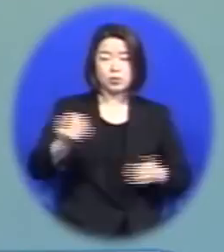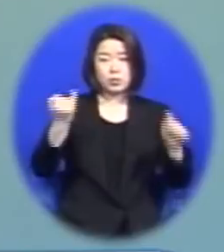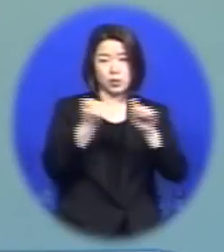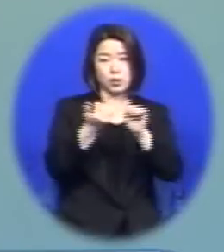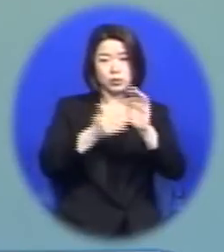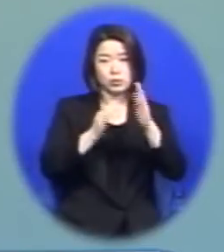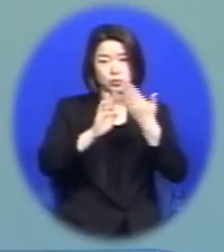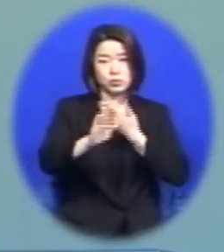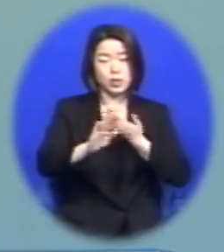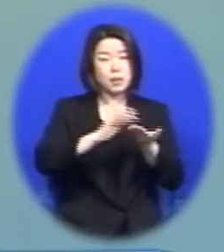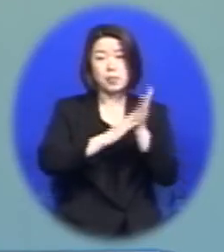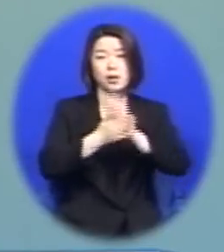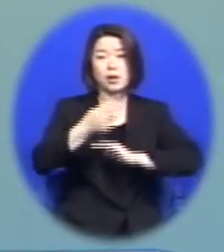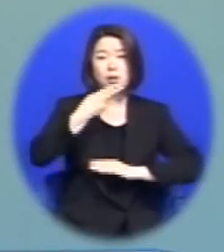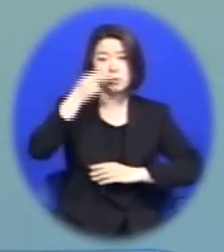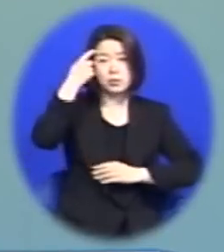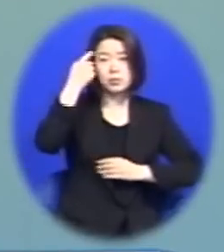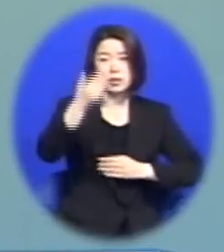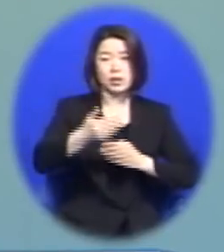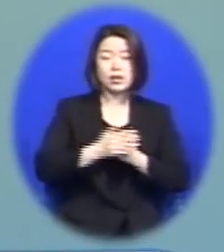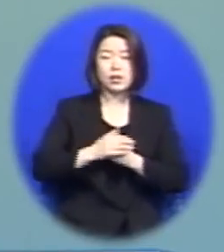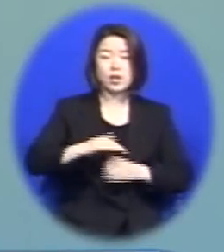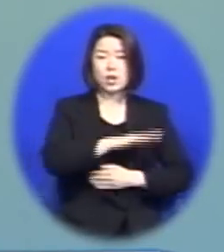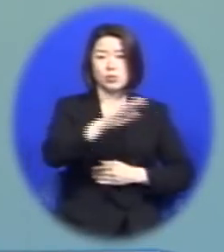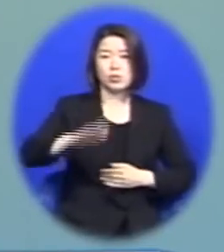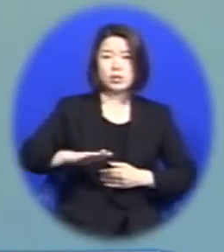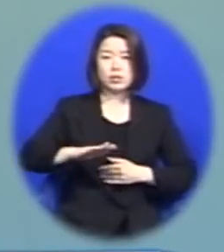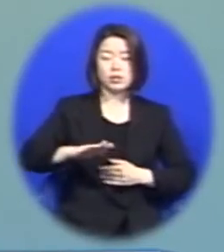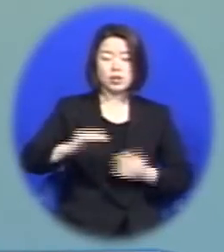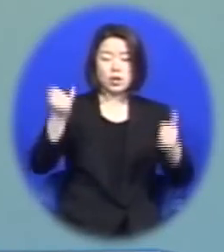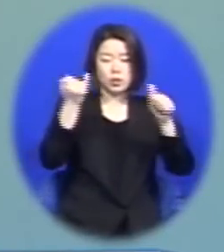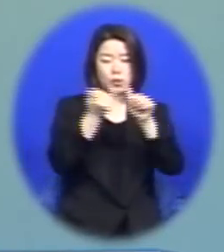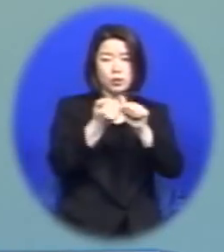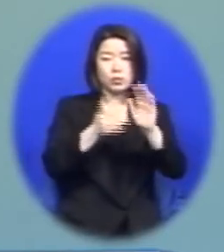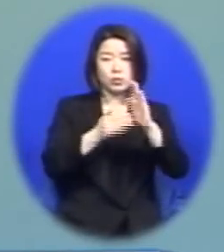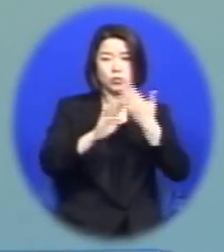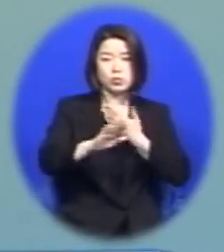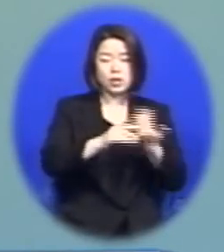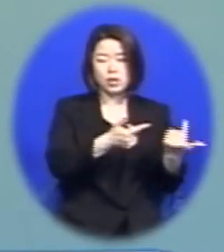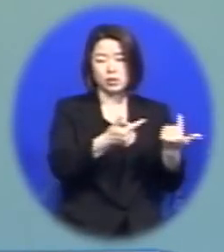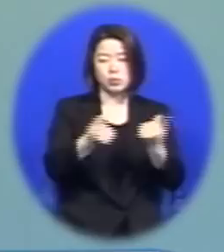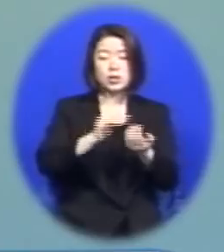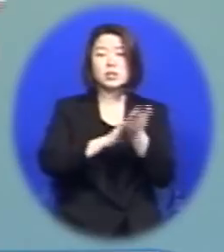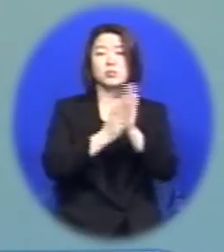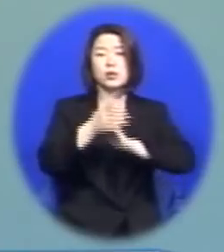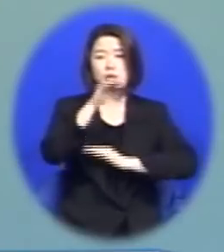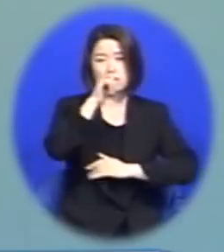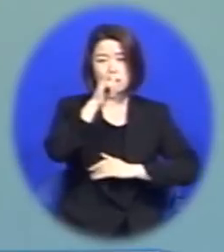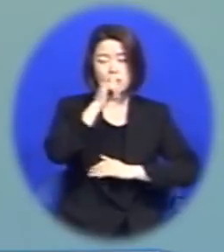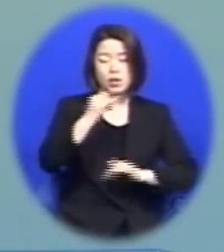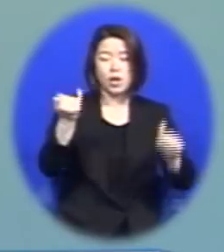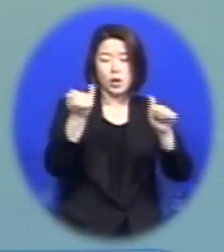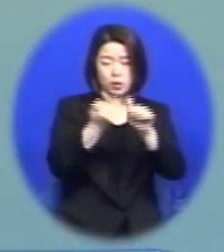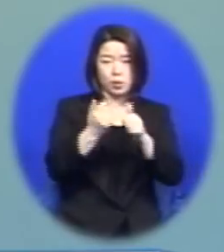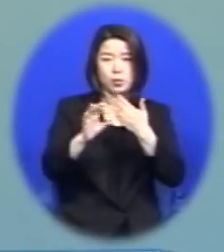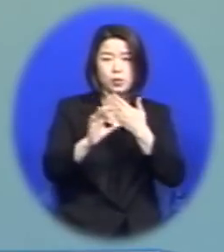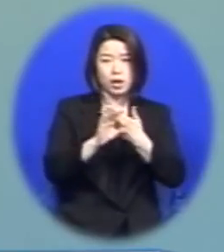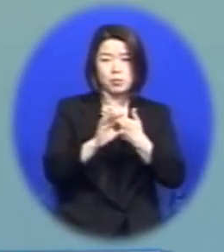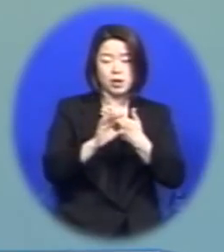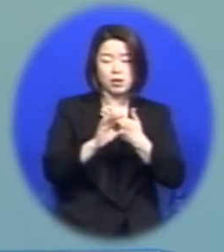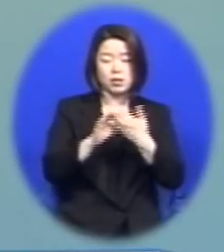씁니까 우리는 다 결혼하고 변하는 겁니다 그래서 결혼하면 처리 될 거라고 생각하는